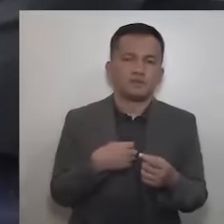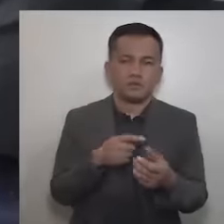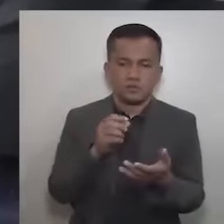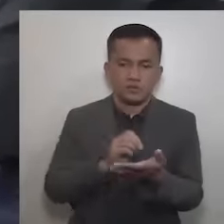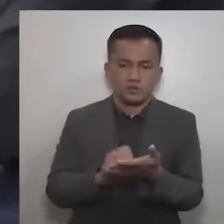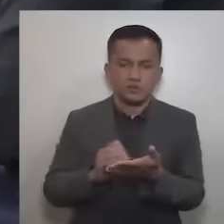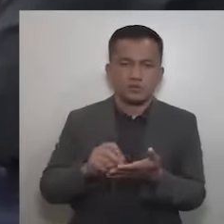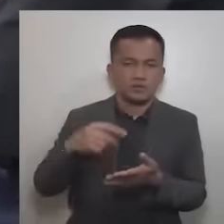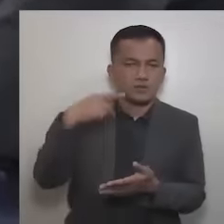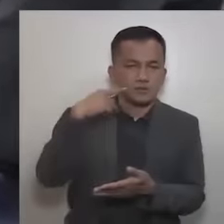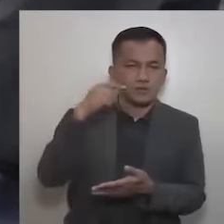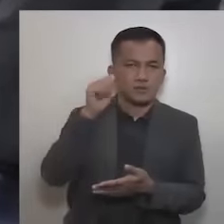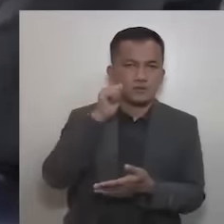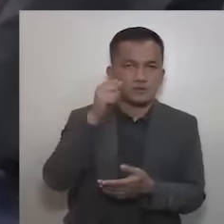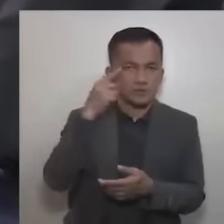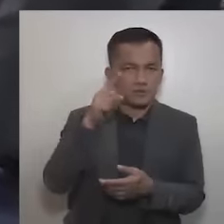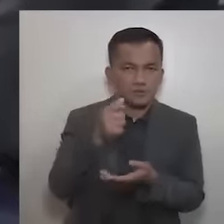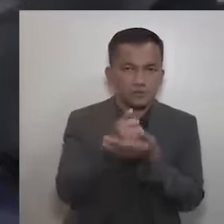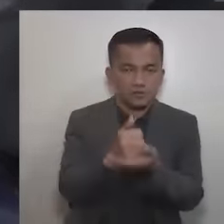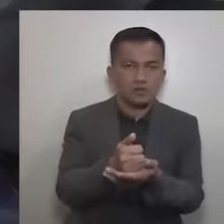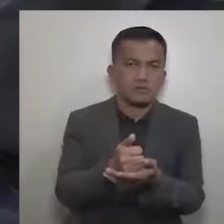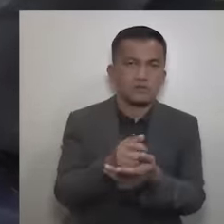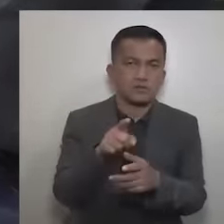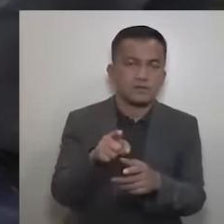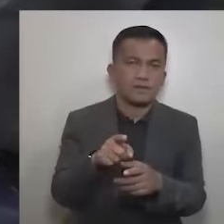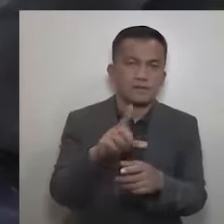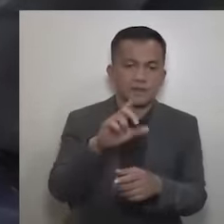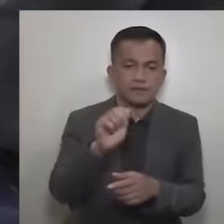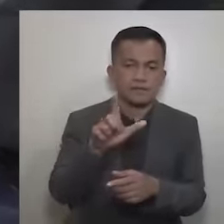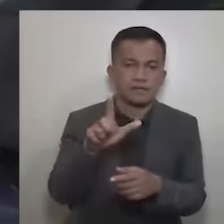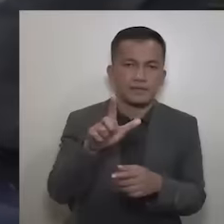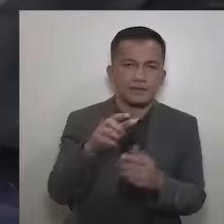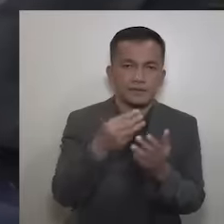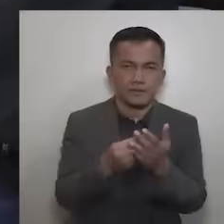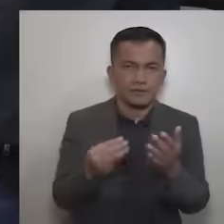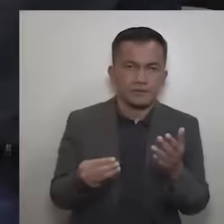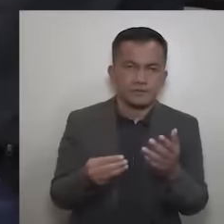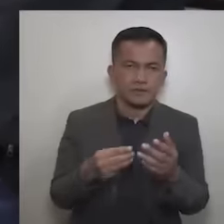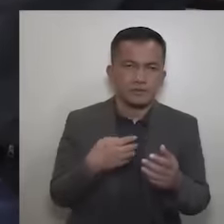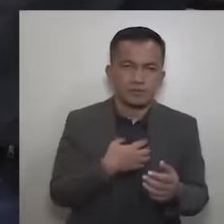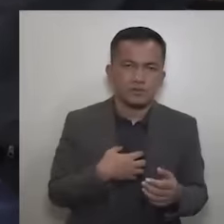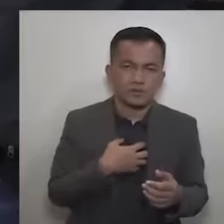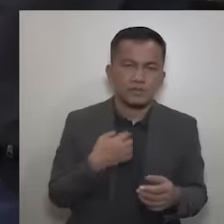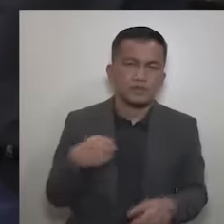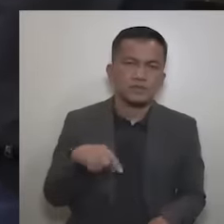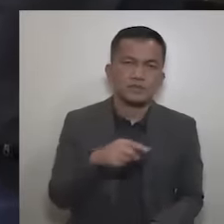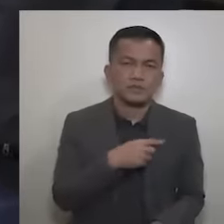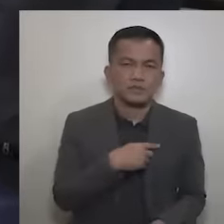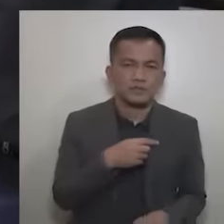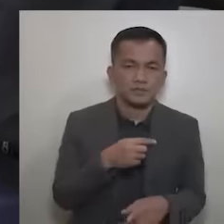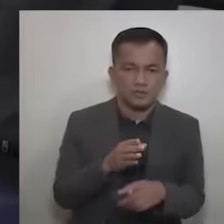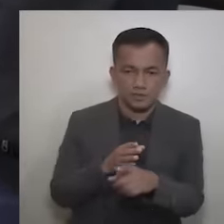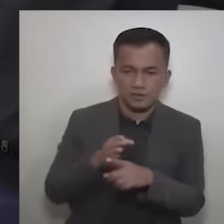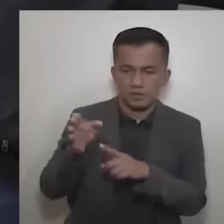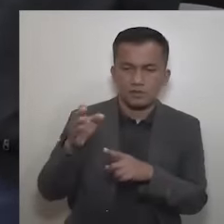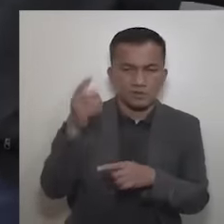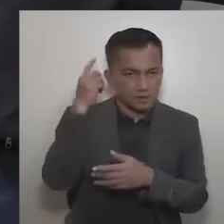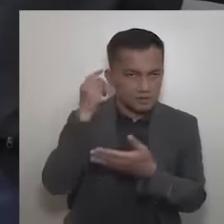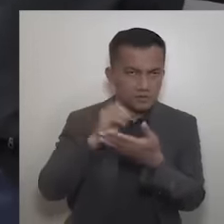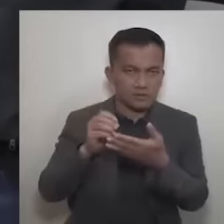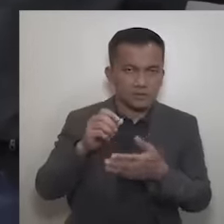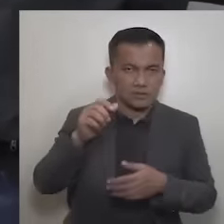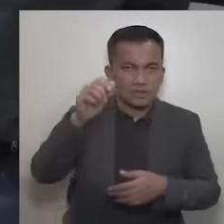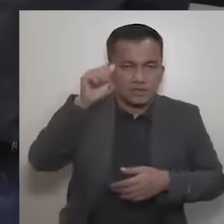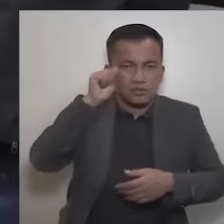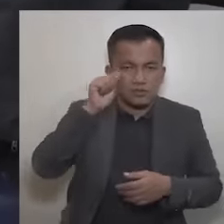ko. Sulatan ko ngayon si Persida Acosta para matulungan ka when it comes to legal matters. Okay? Yung complaint natin, idiretso natin kay